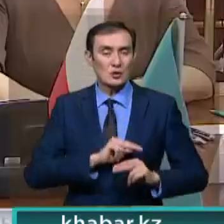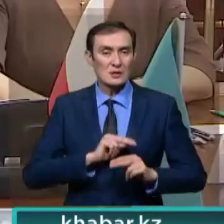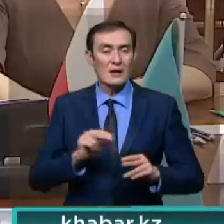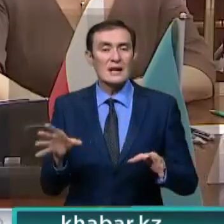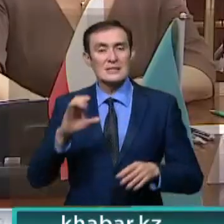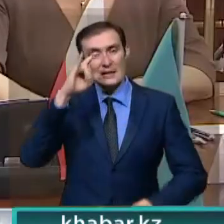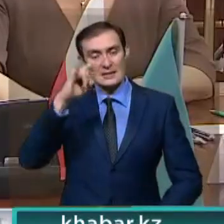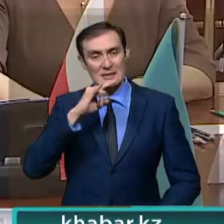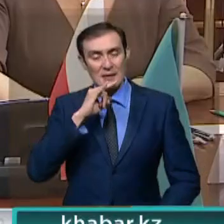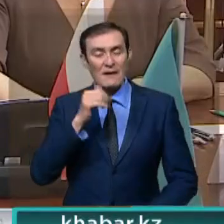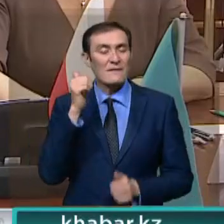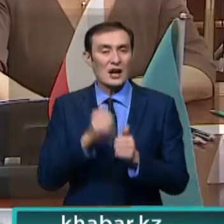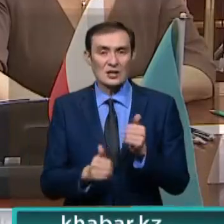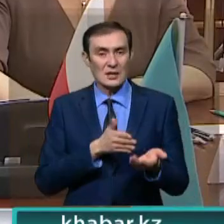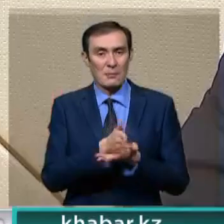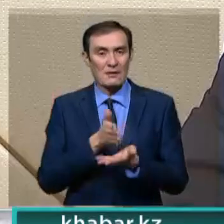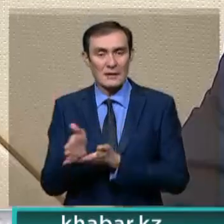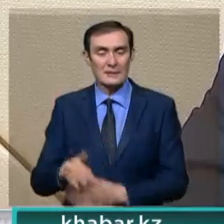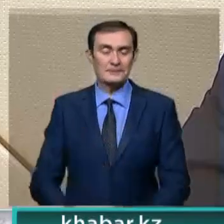с Казахстаном во всех направлениях.